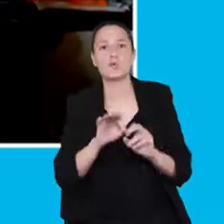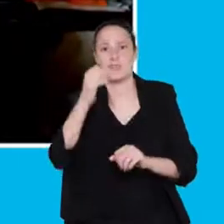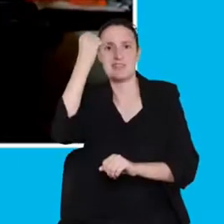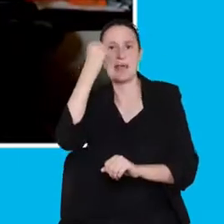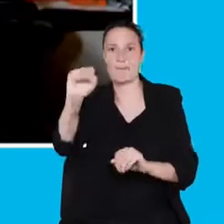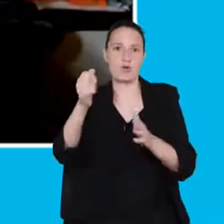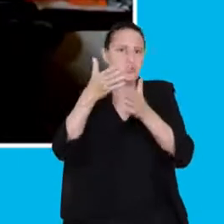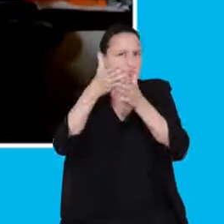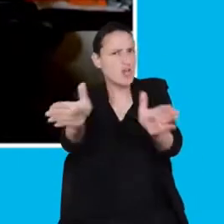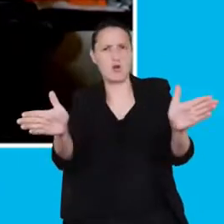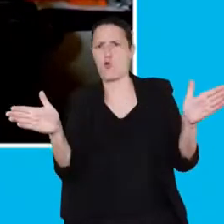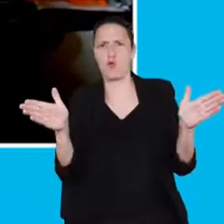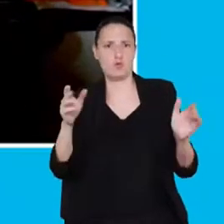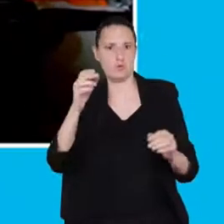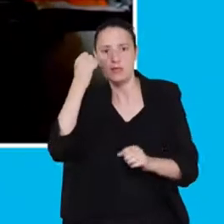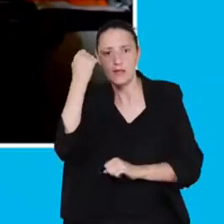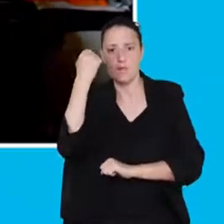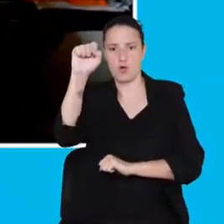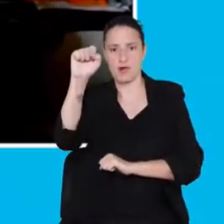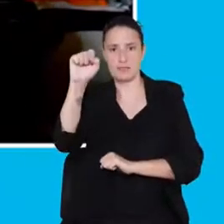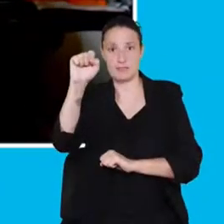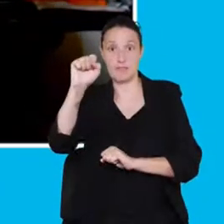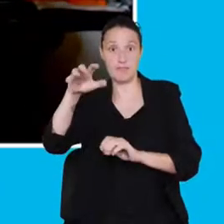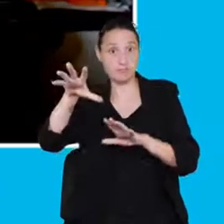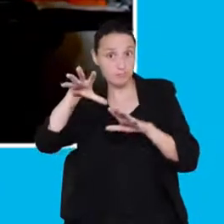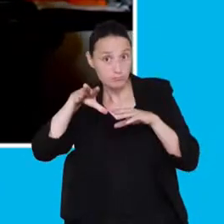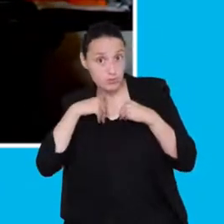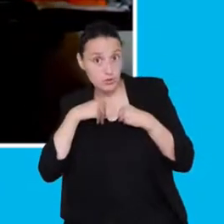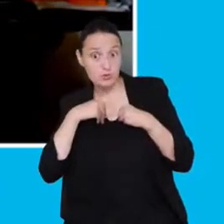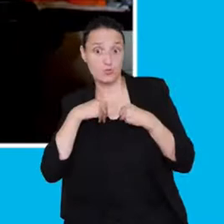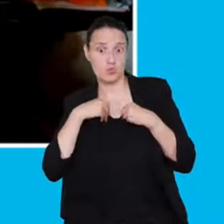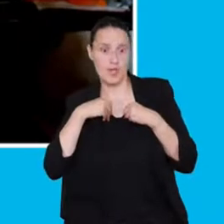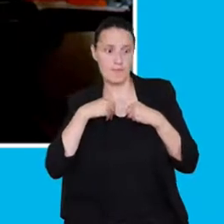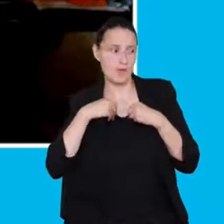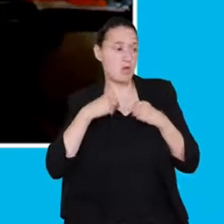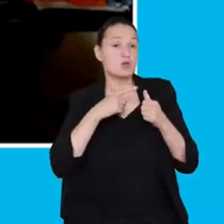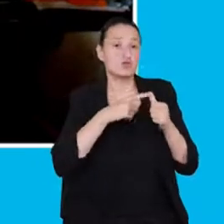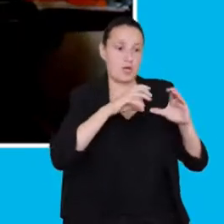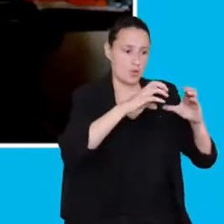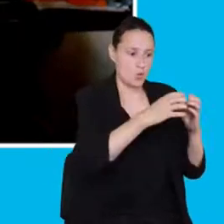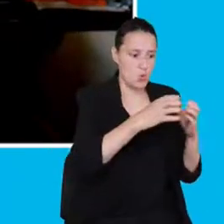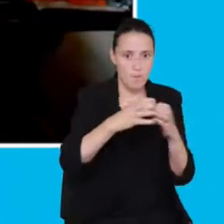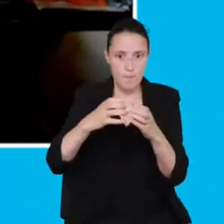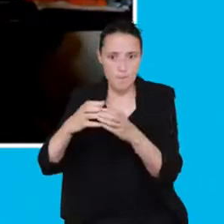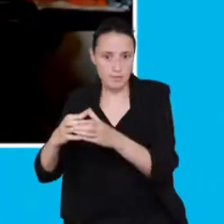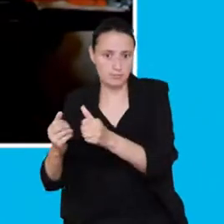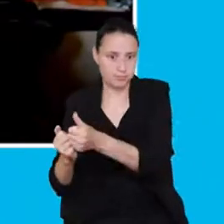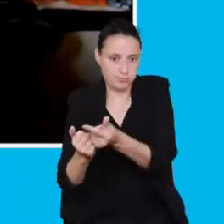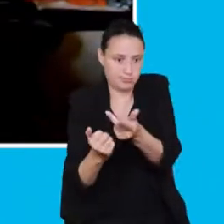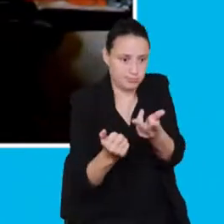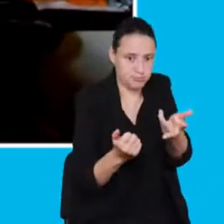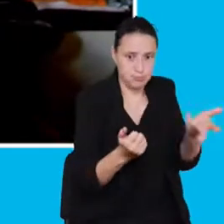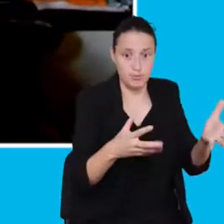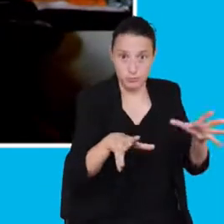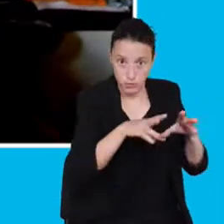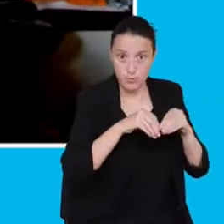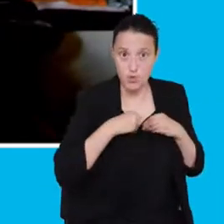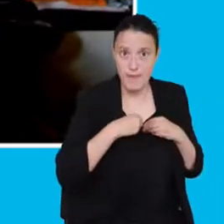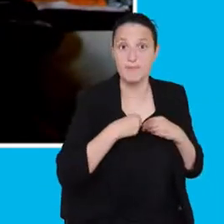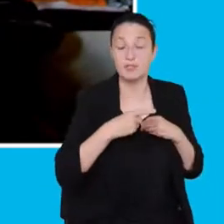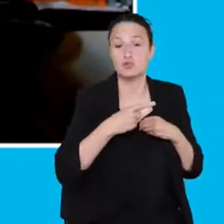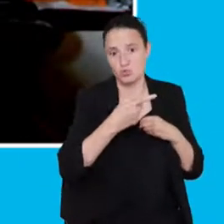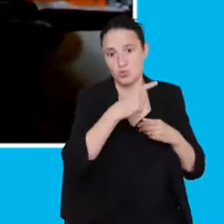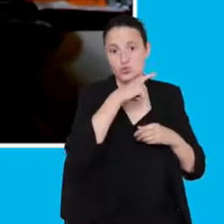najszerzej pojętej. To znaczy, czy akceptujemy porządek pluralistyczny, socjaliści akceptowali, czy